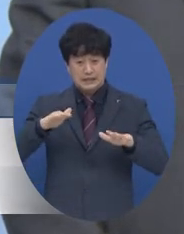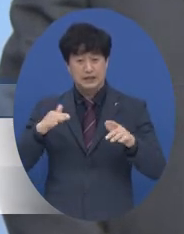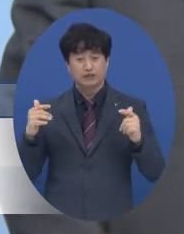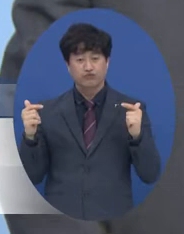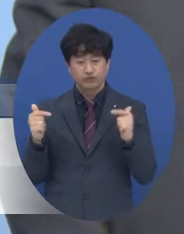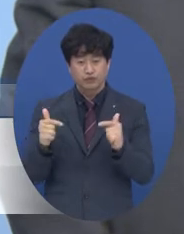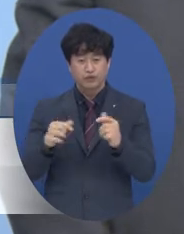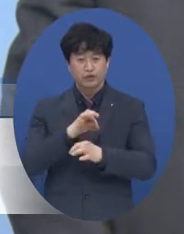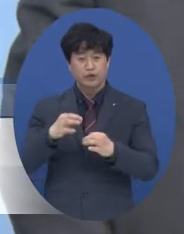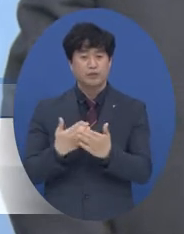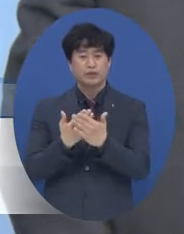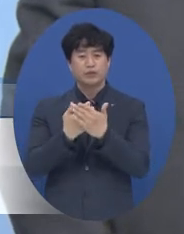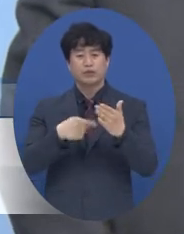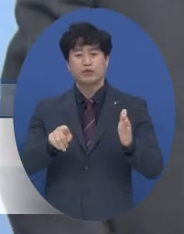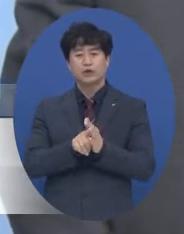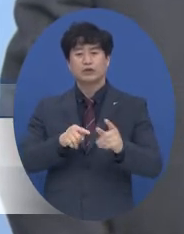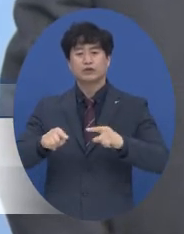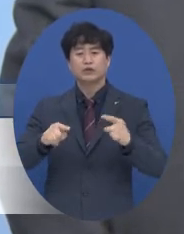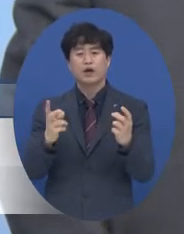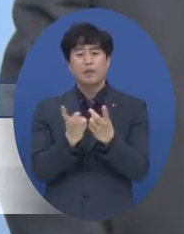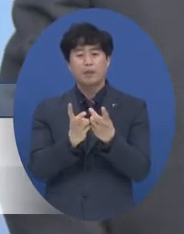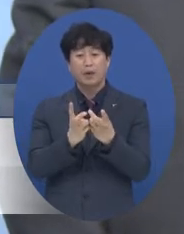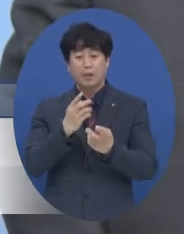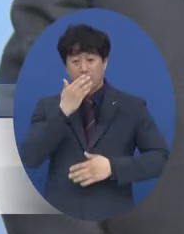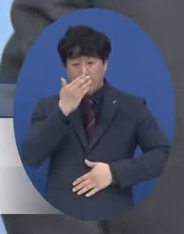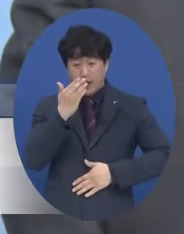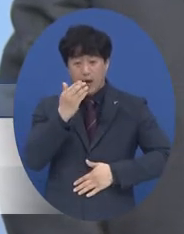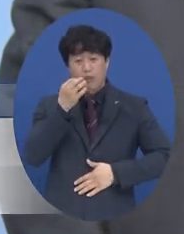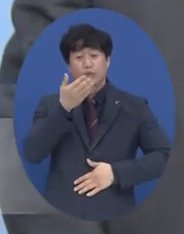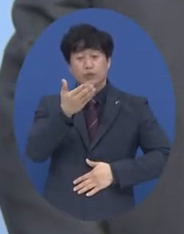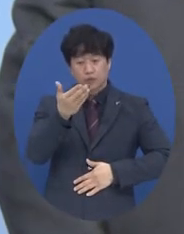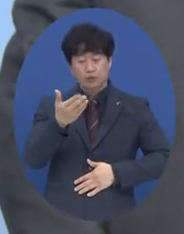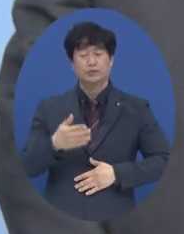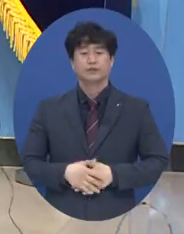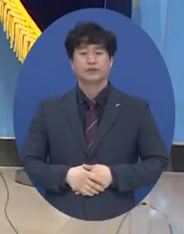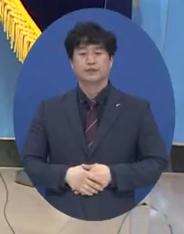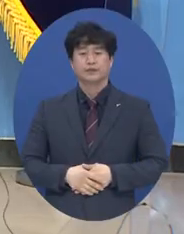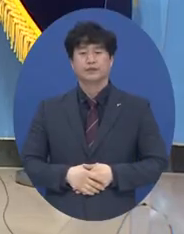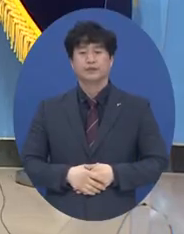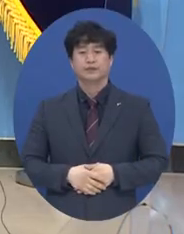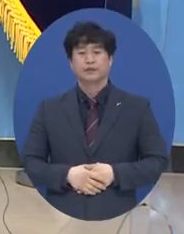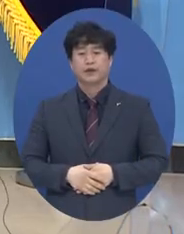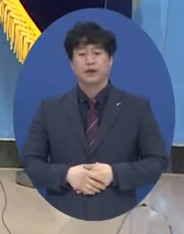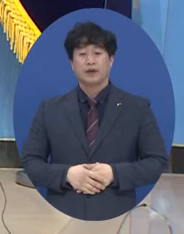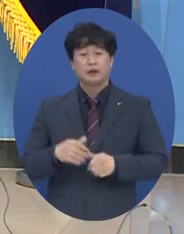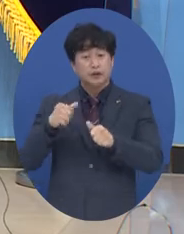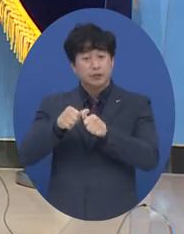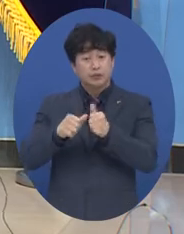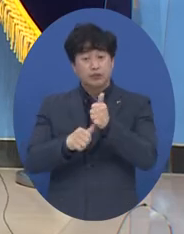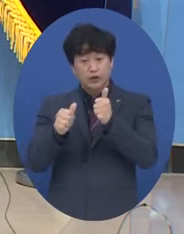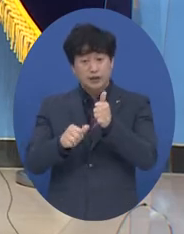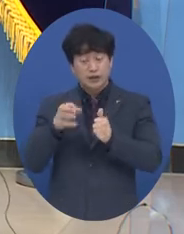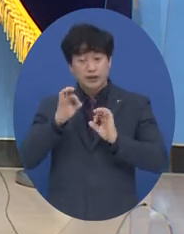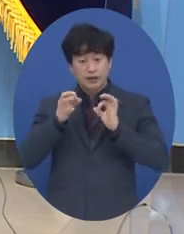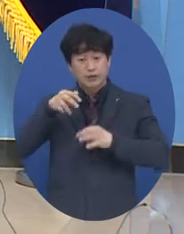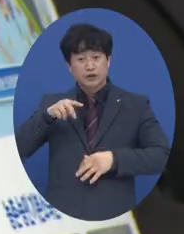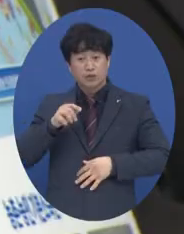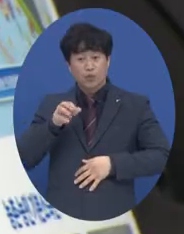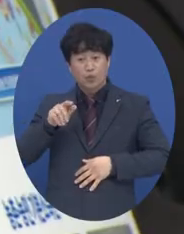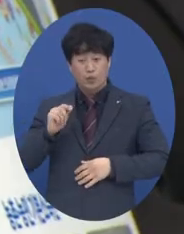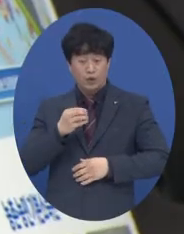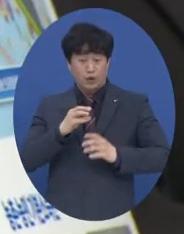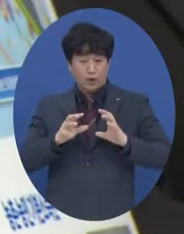경제 활성화를 위한 정책 대안이 될 수 있다는 것을 보여준 것입니다 자문위원인 김승원 특혜 원과 이규민